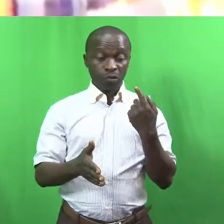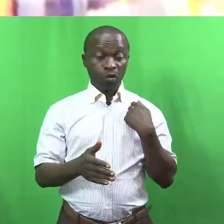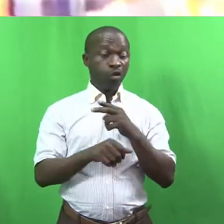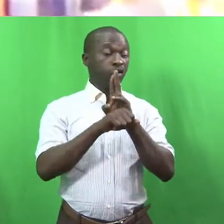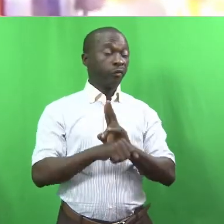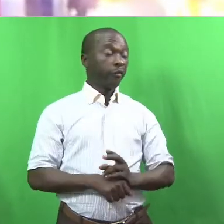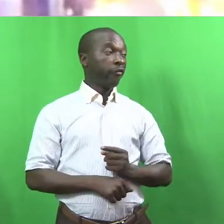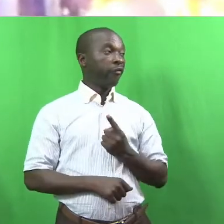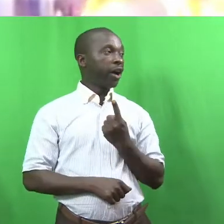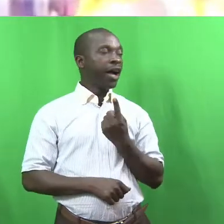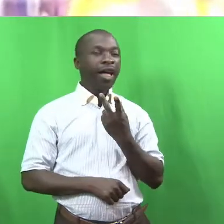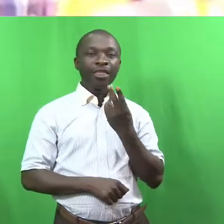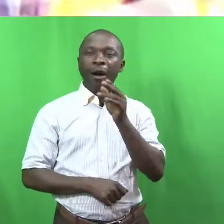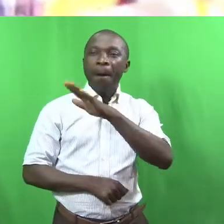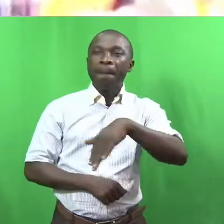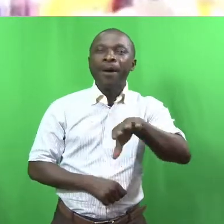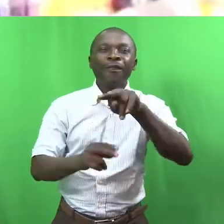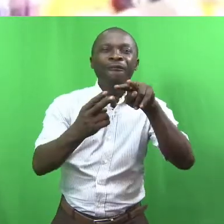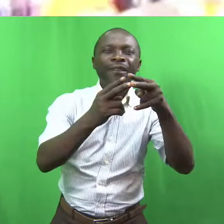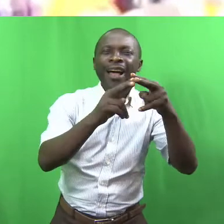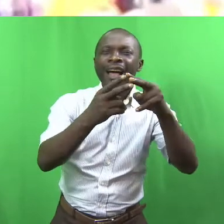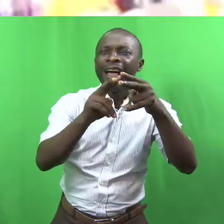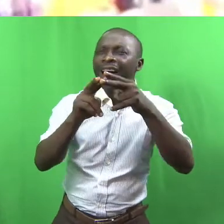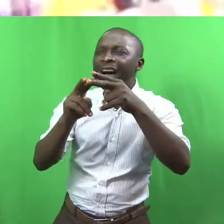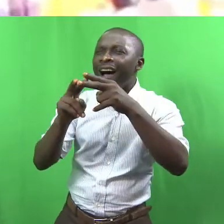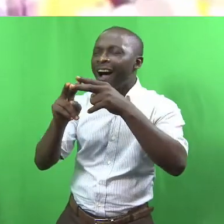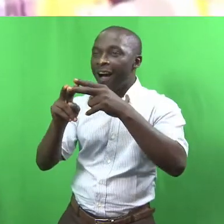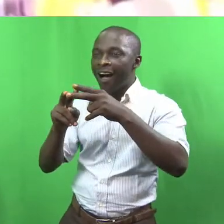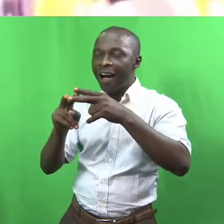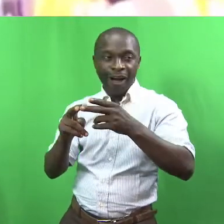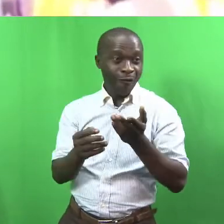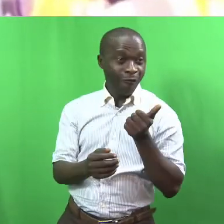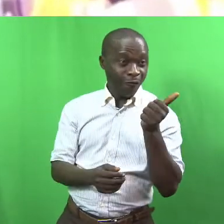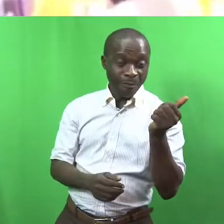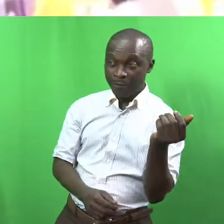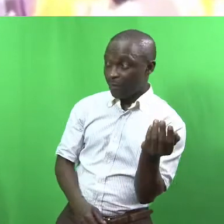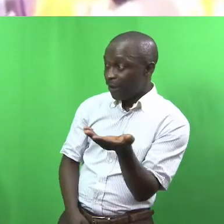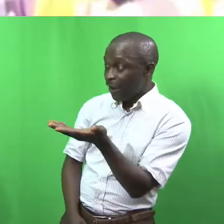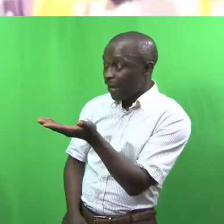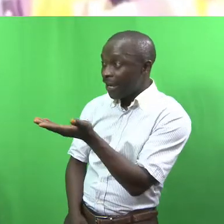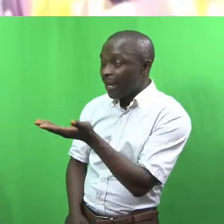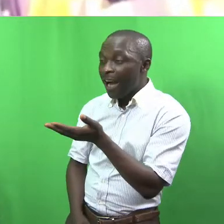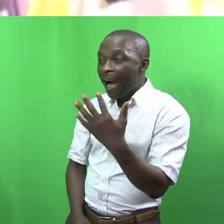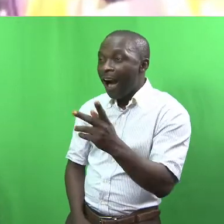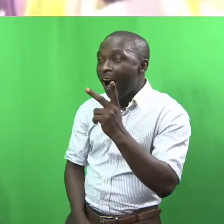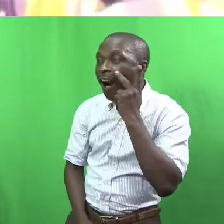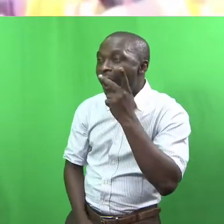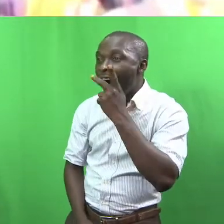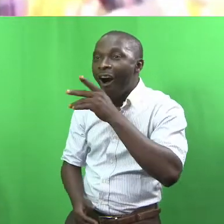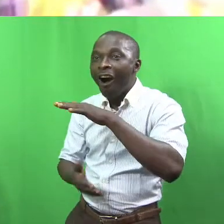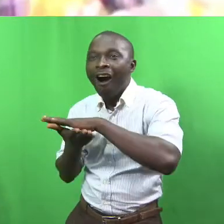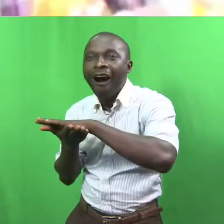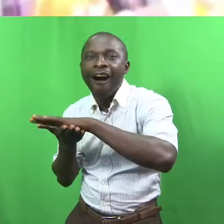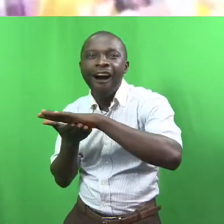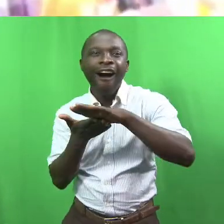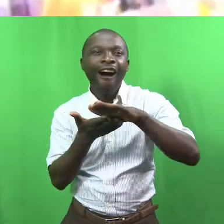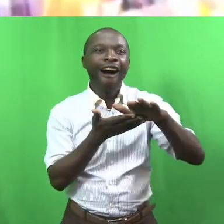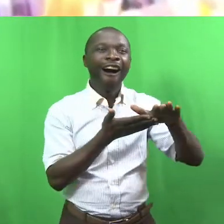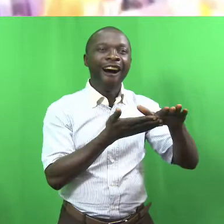la ville. Et vous voyez, tout est propre là, même comme ce n'est pas encore fini, mais nous sommes déjà satisfaits parce que nous roulons